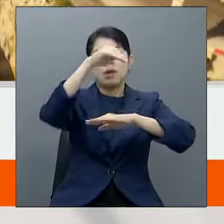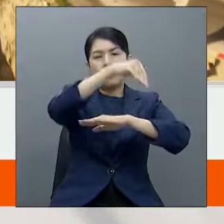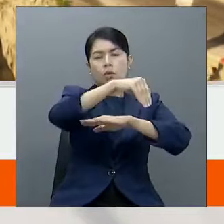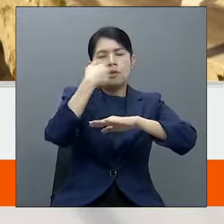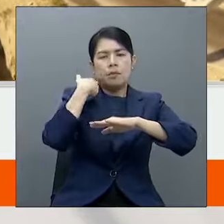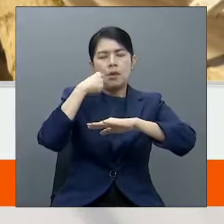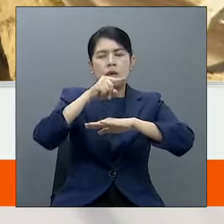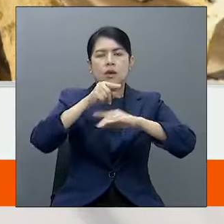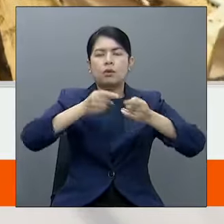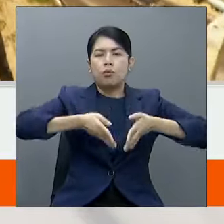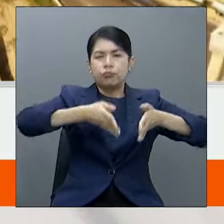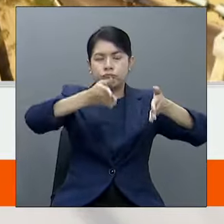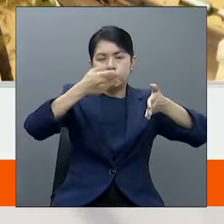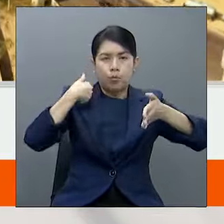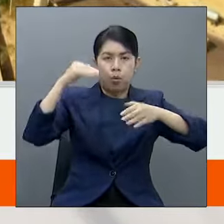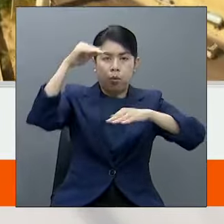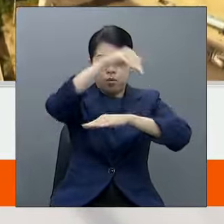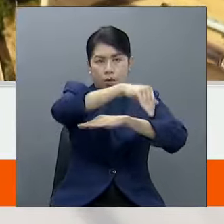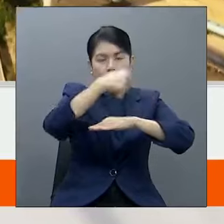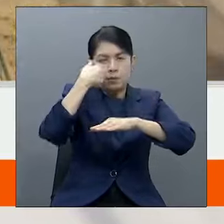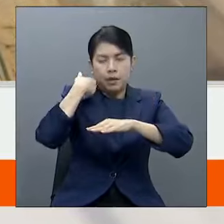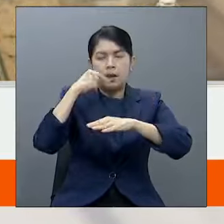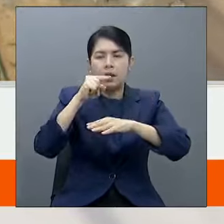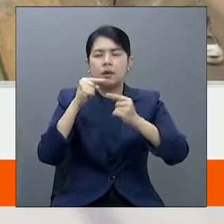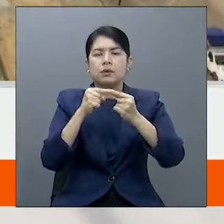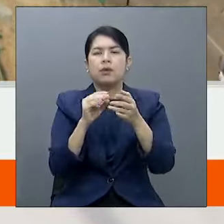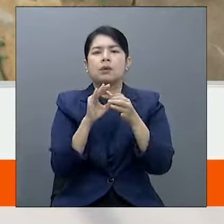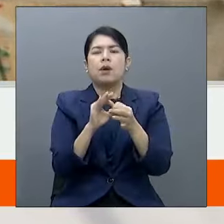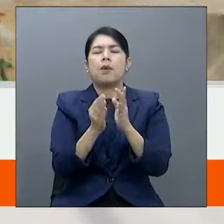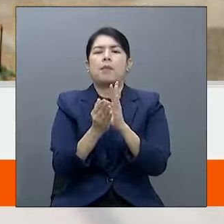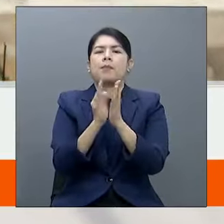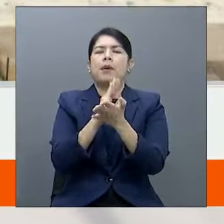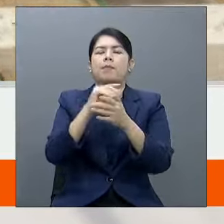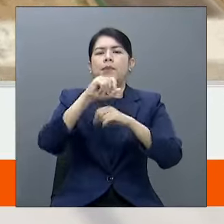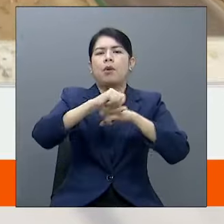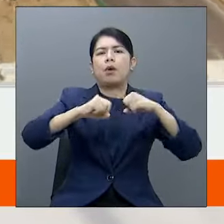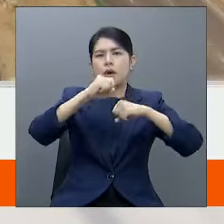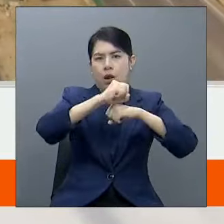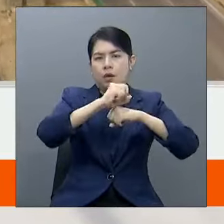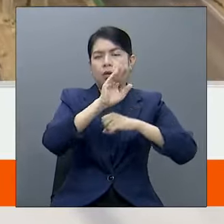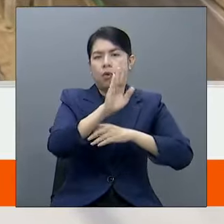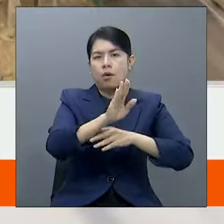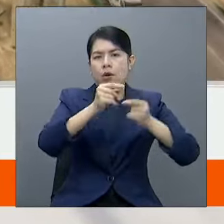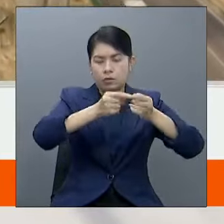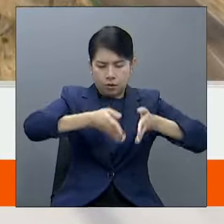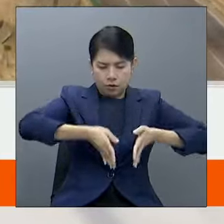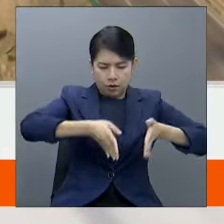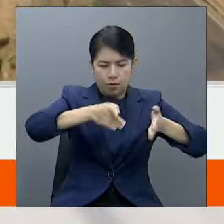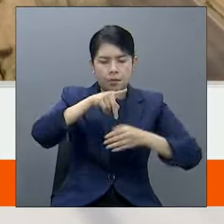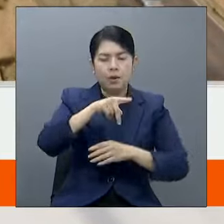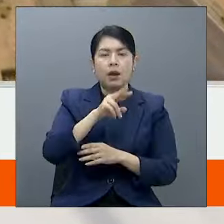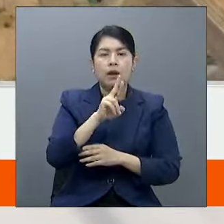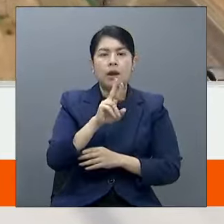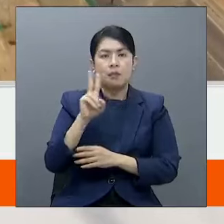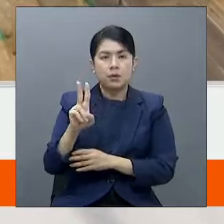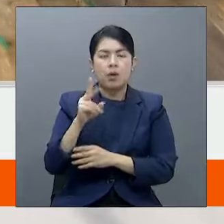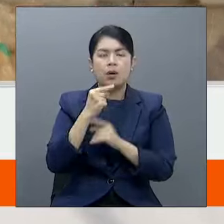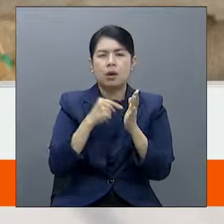านะครับหรือว่าเป็นการพัฒนานะฮะตัวถนนพระราม2เนี่ยตั้งแต่ปี2513 ค ่